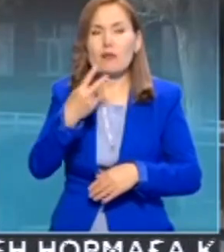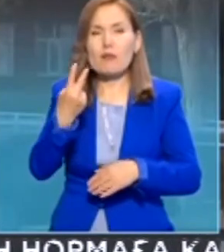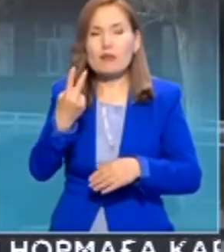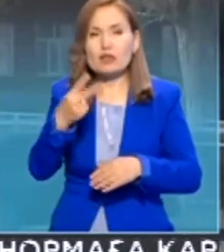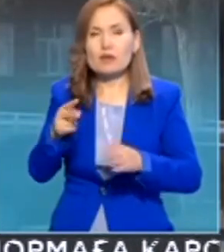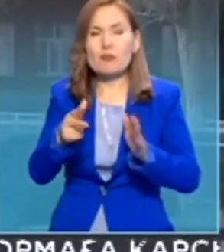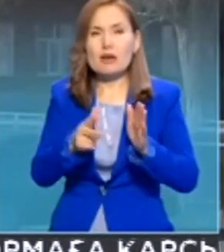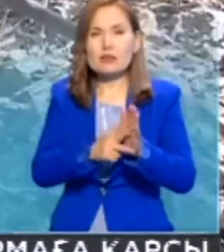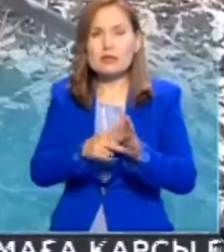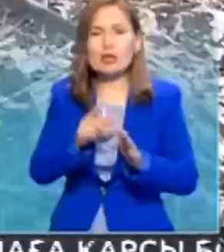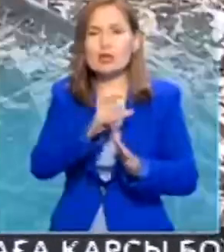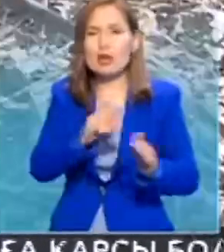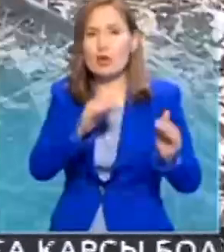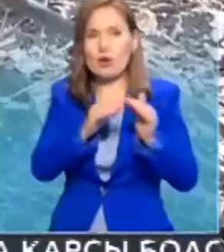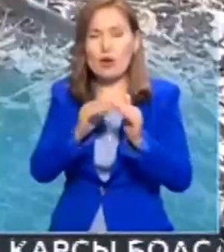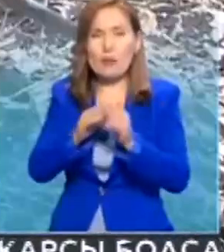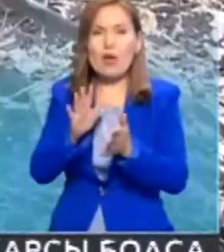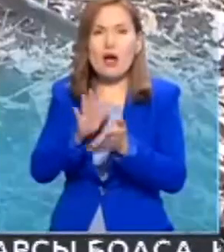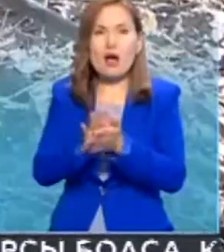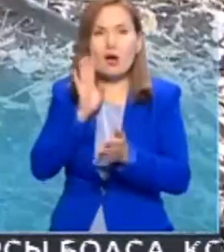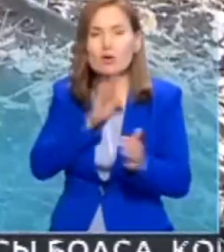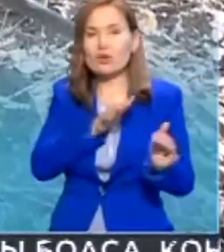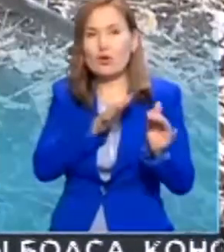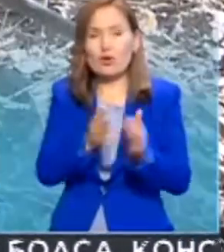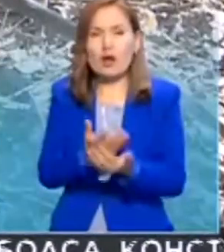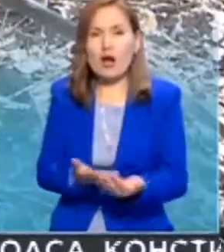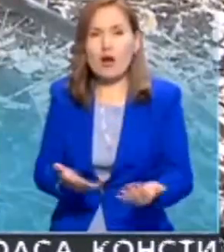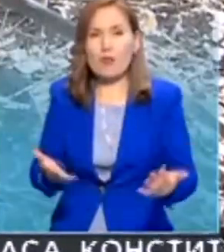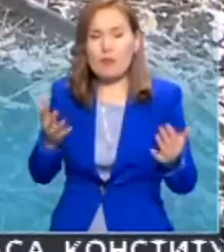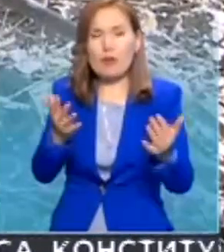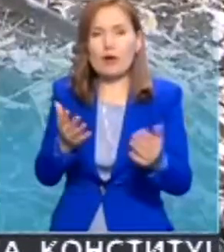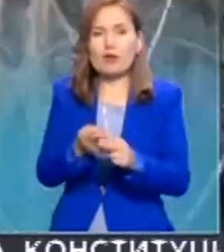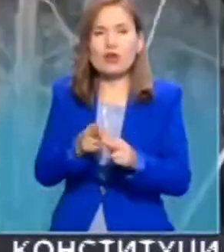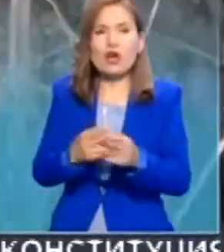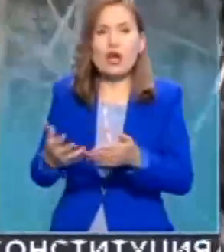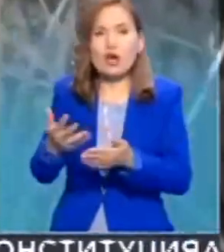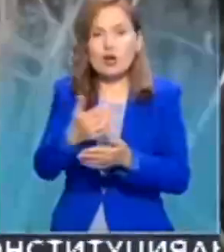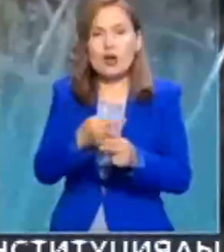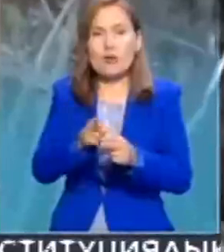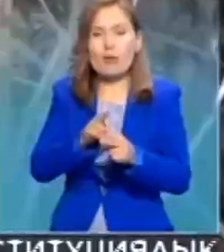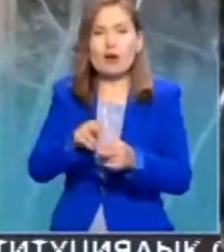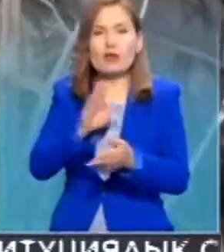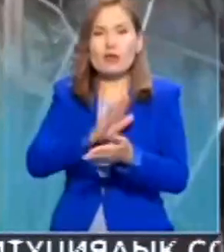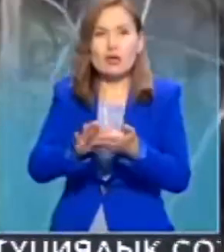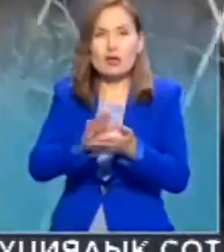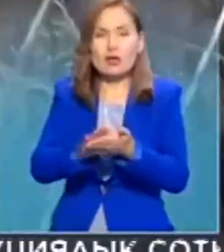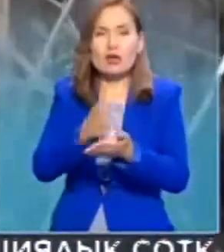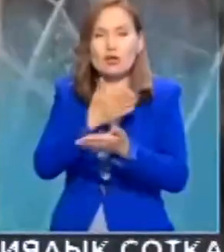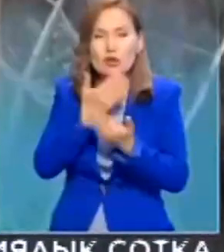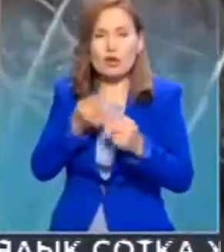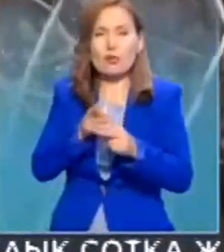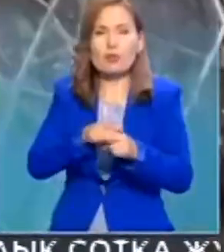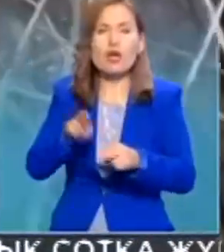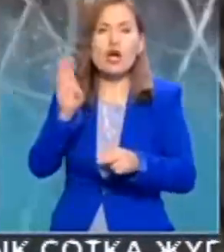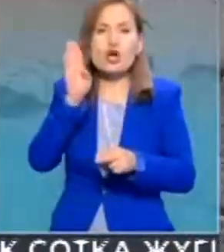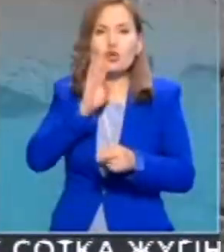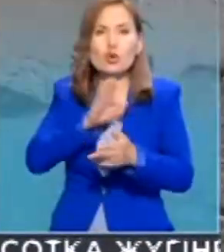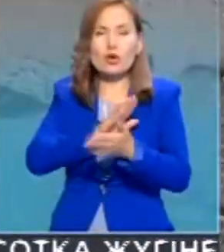менен 8 мекемеден чыккан калдык суу тоганга жыйналады. Одан соң тазарткыч курулгуда сүзүлүү керек. Алайда суу тазартуу